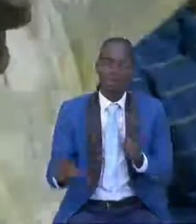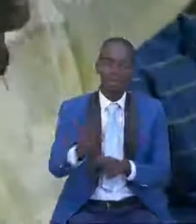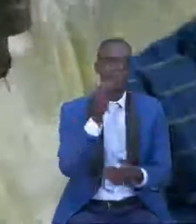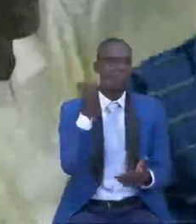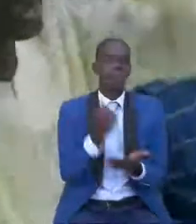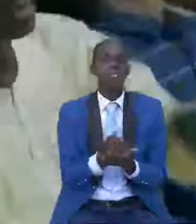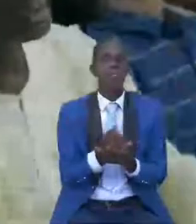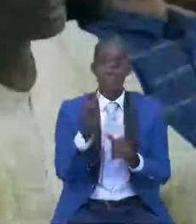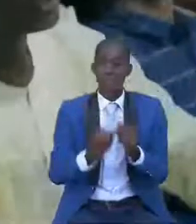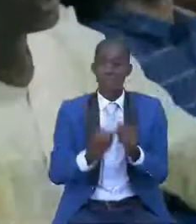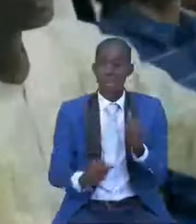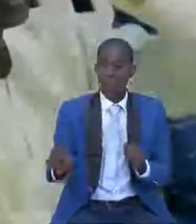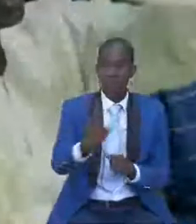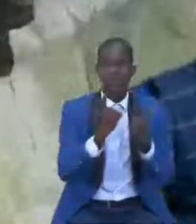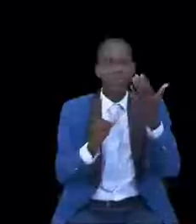guéris.